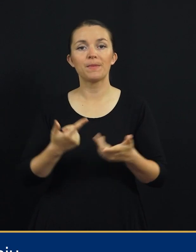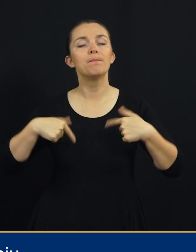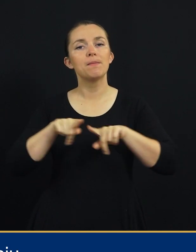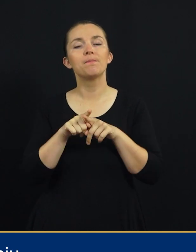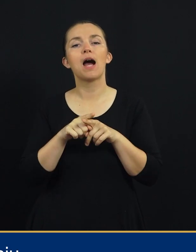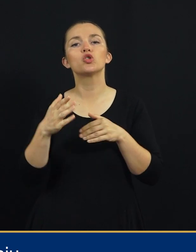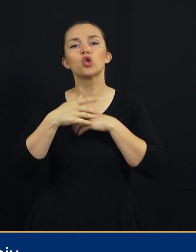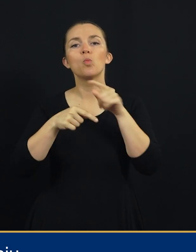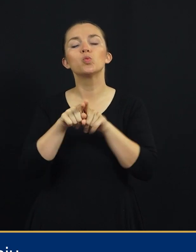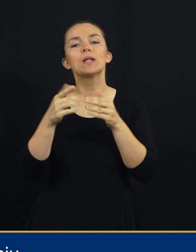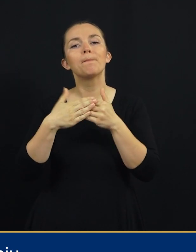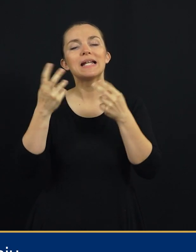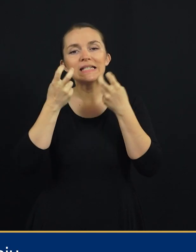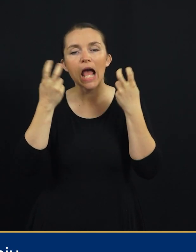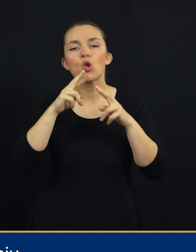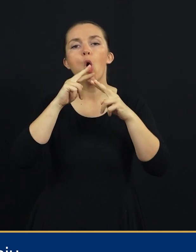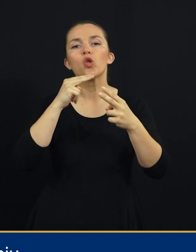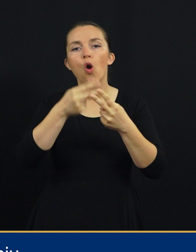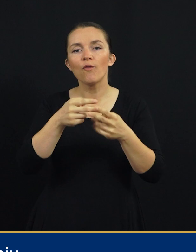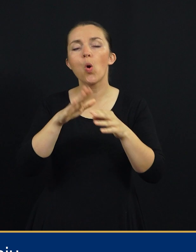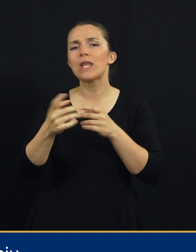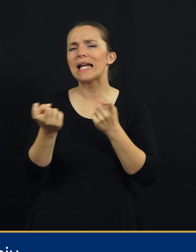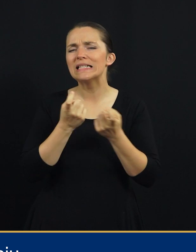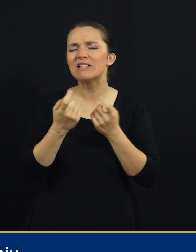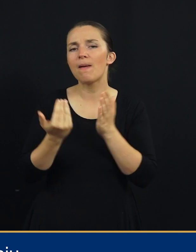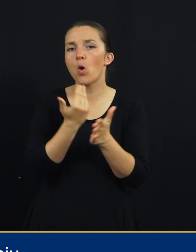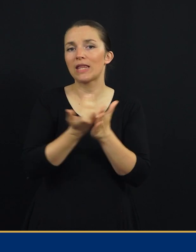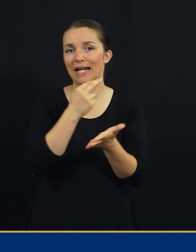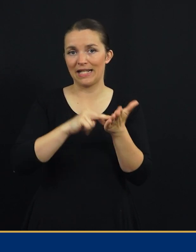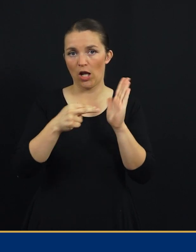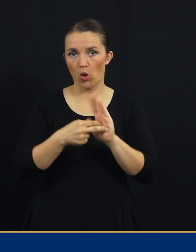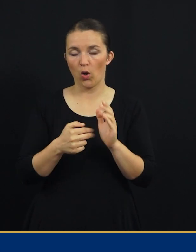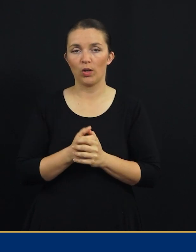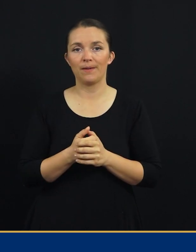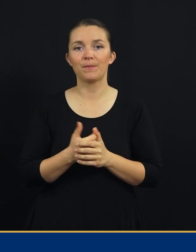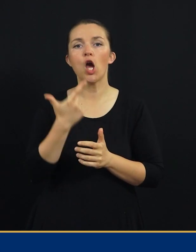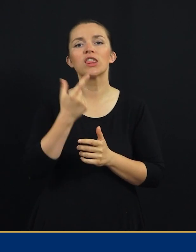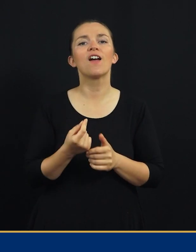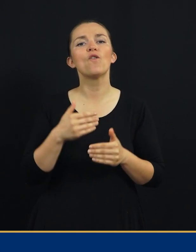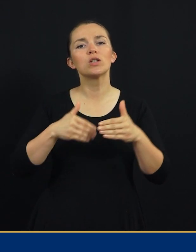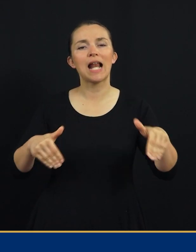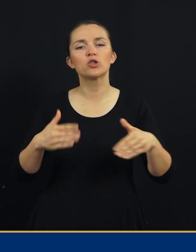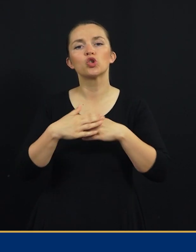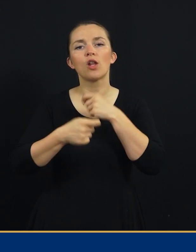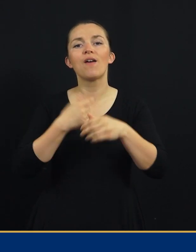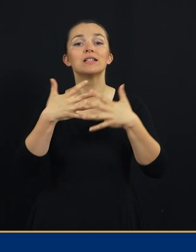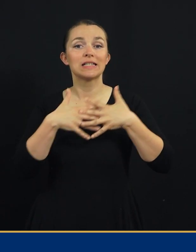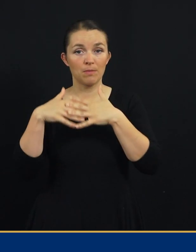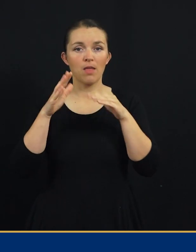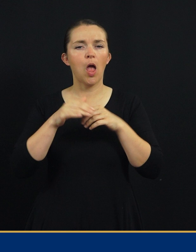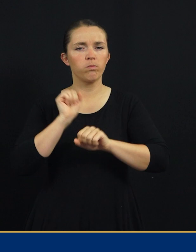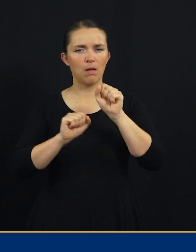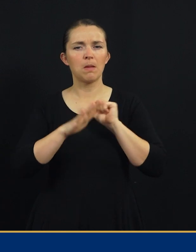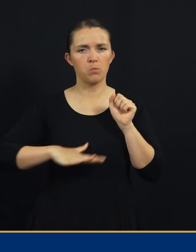pa tudi pri iskanju odgovorov na izzive modernih tehnologij. Dvostransko sodelovanje z ZDA na